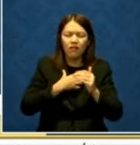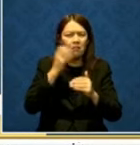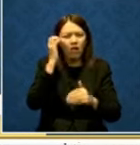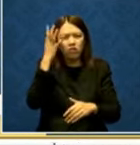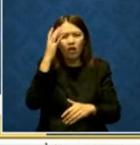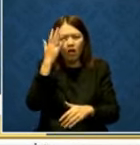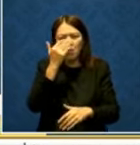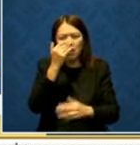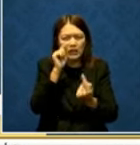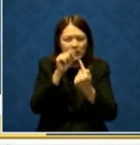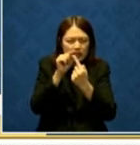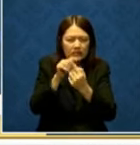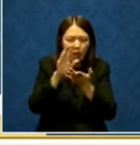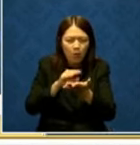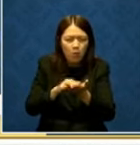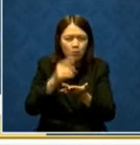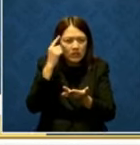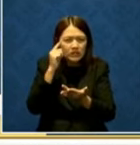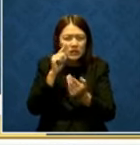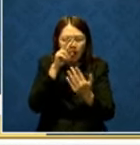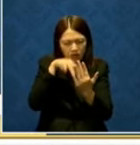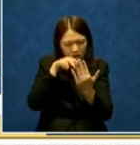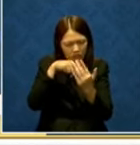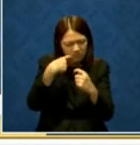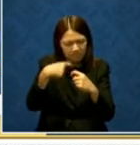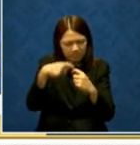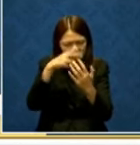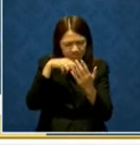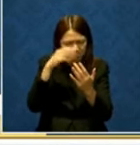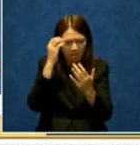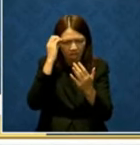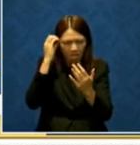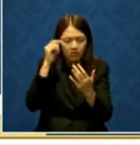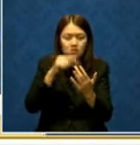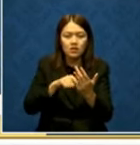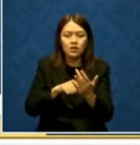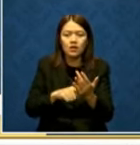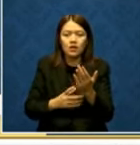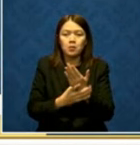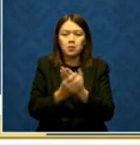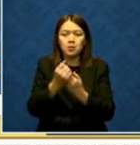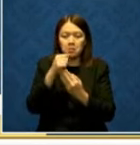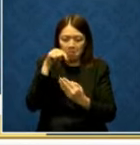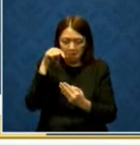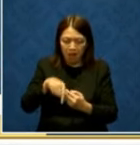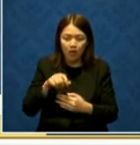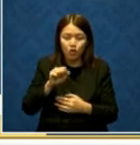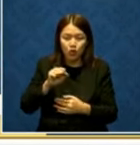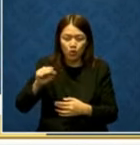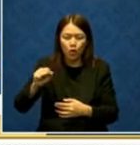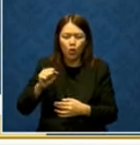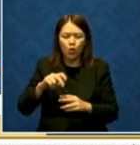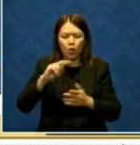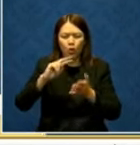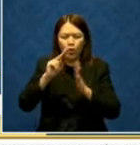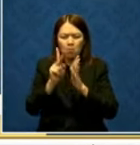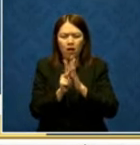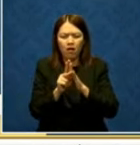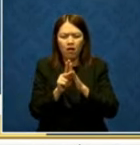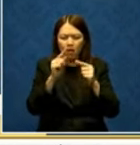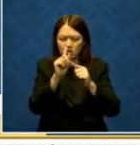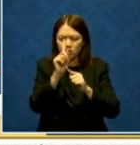ใจไม่เข้าถึงสาระสำคัญและการร้องเรียนอ่านแล้วยากนะครับขนาดสภาแห่งนี้นะครับหือหรือนักกฎหมายบางท่านก็ยังงงกับลำดับขั้นตอนต่าง